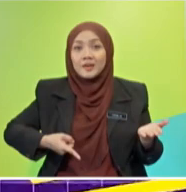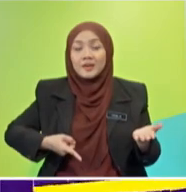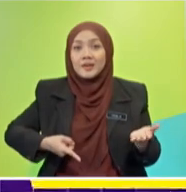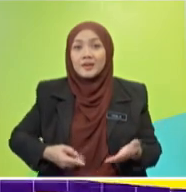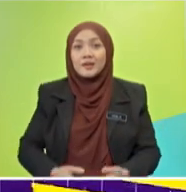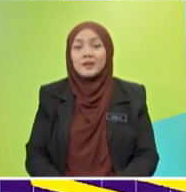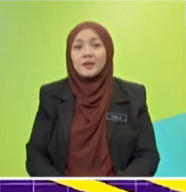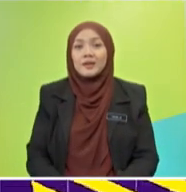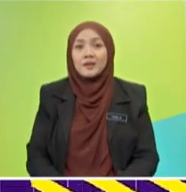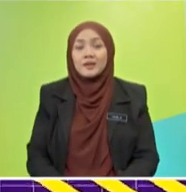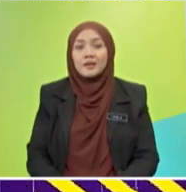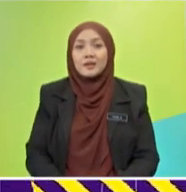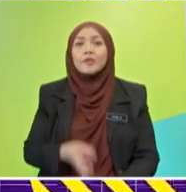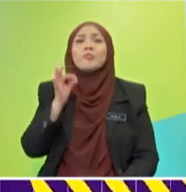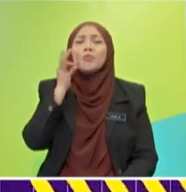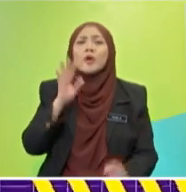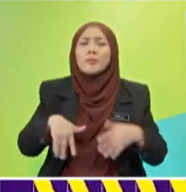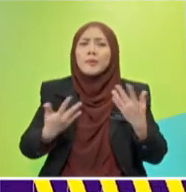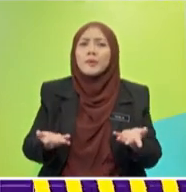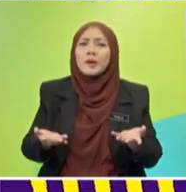buahnya macam mana